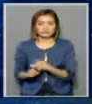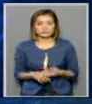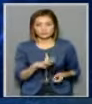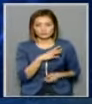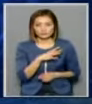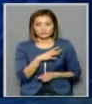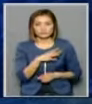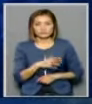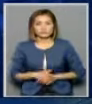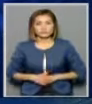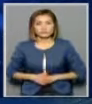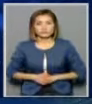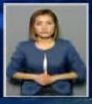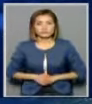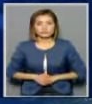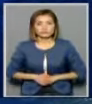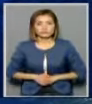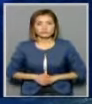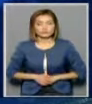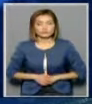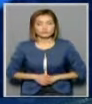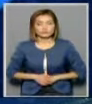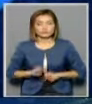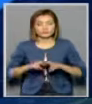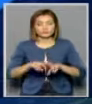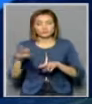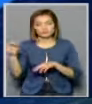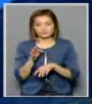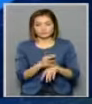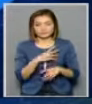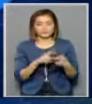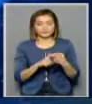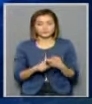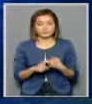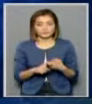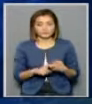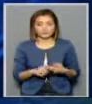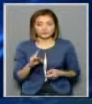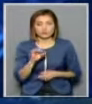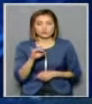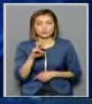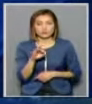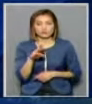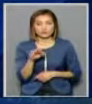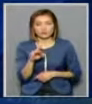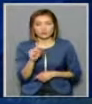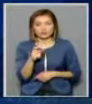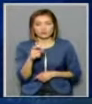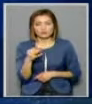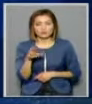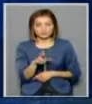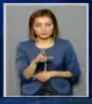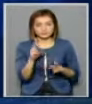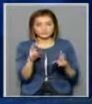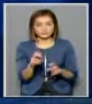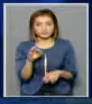жуды. Астанадан шешімі келді, вирусный ринотрахия және вирусный диарея